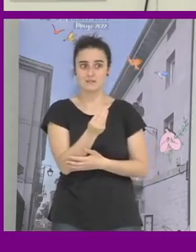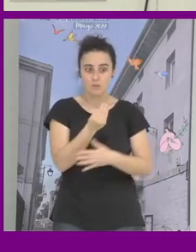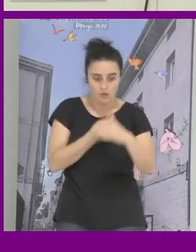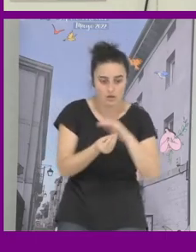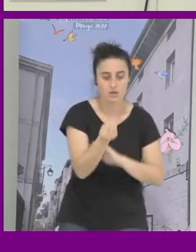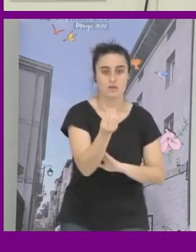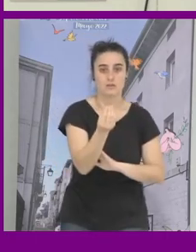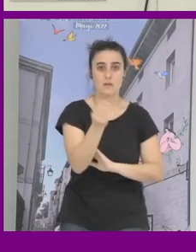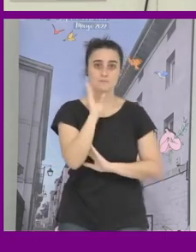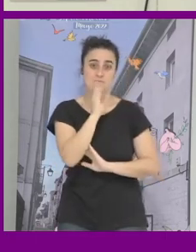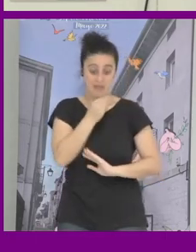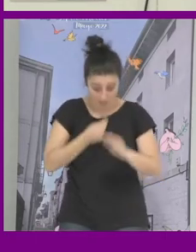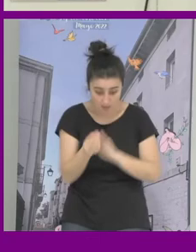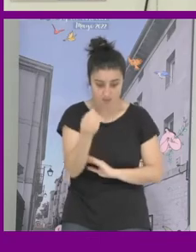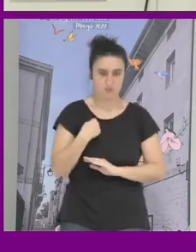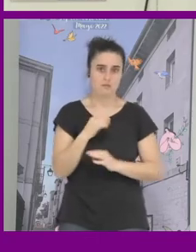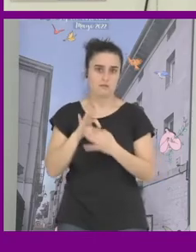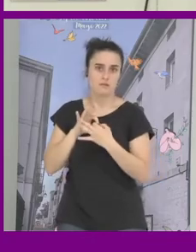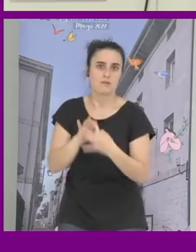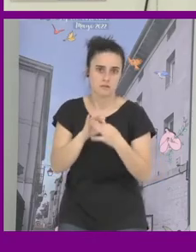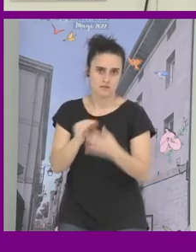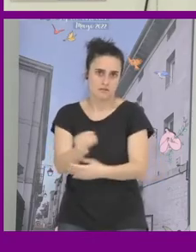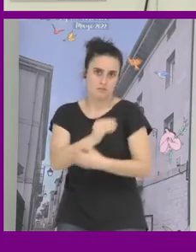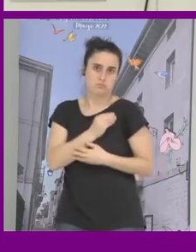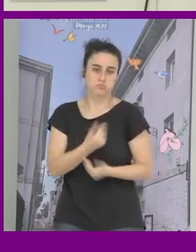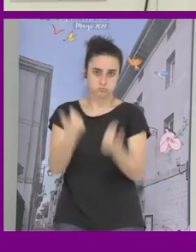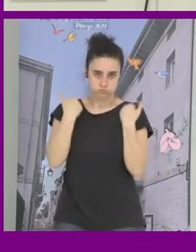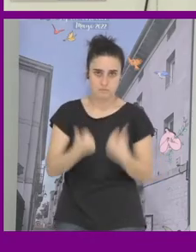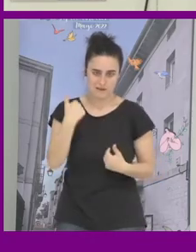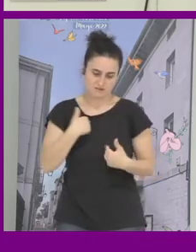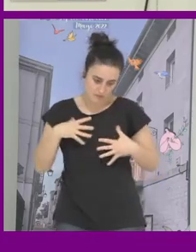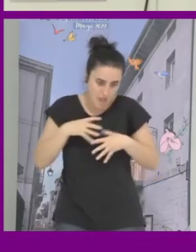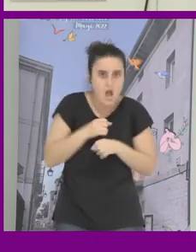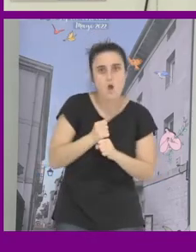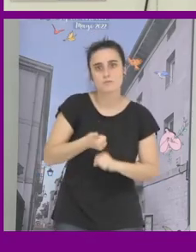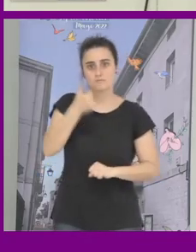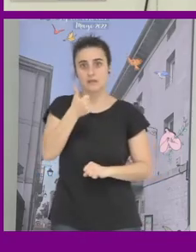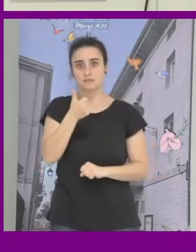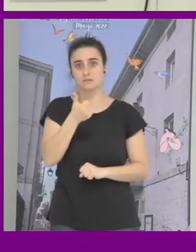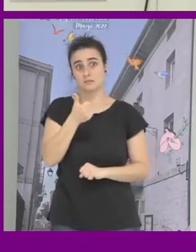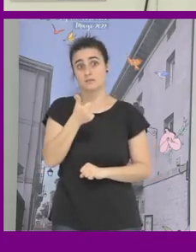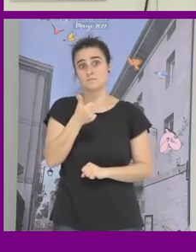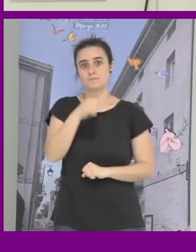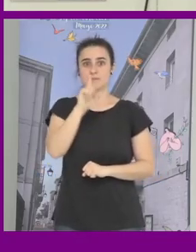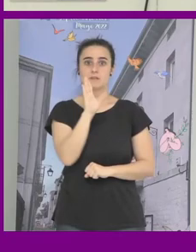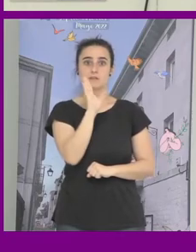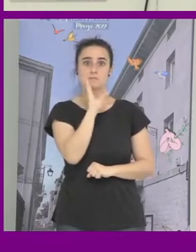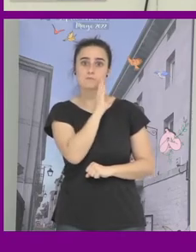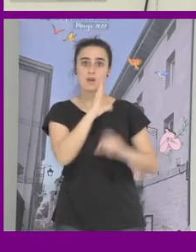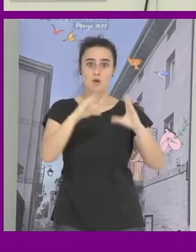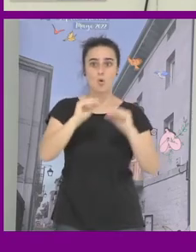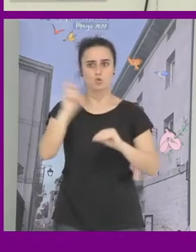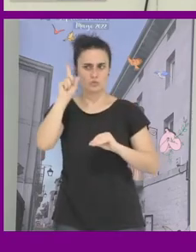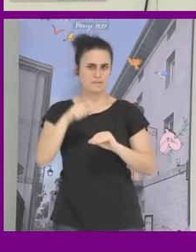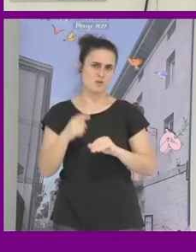asko handiagoa dela, eta horrek asko agobiatzen nahuela niri, eta beste amaboioi ere.